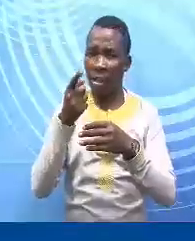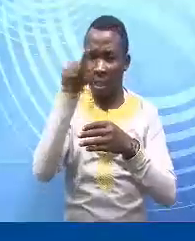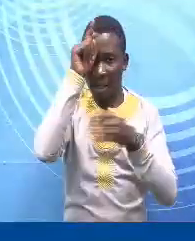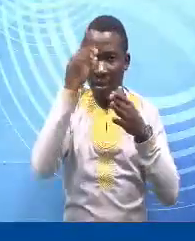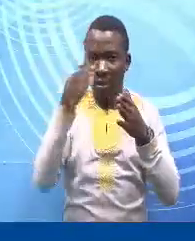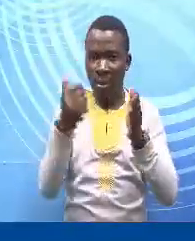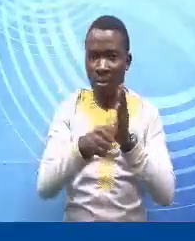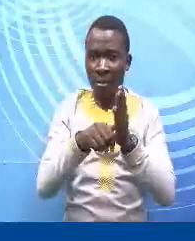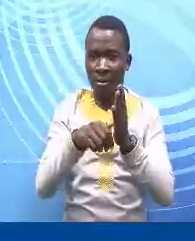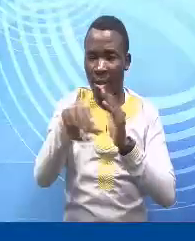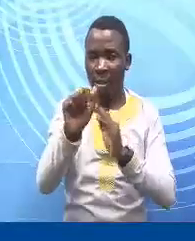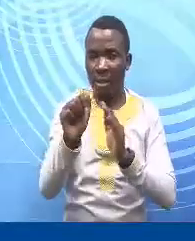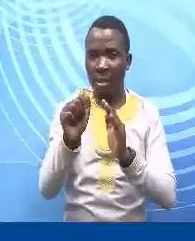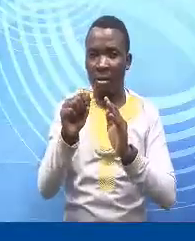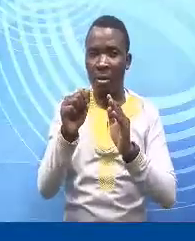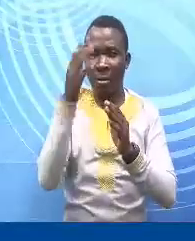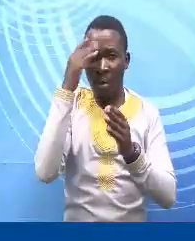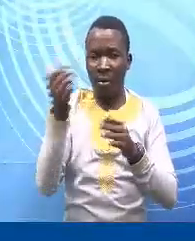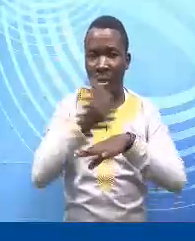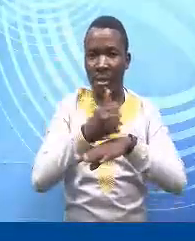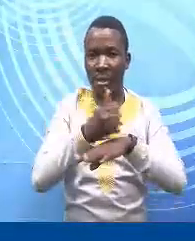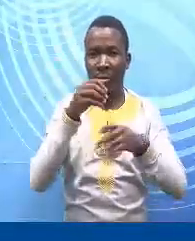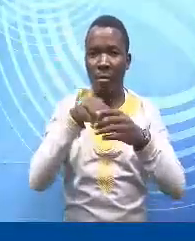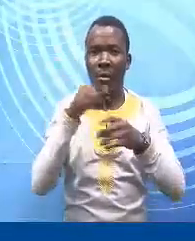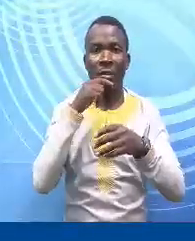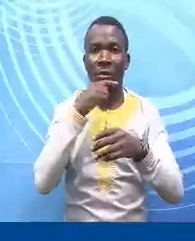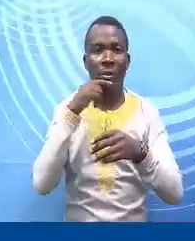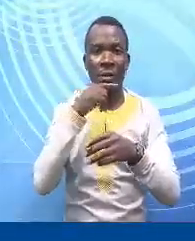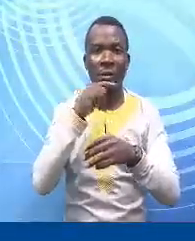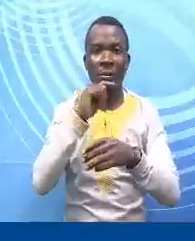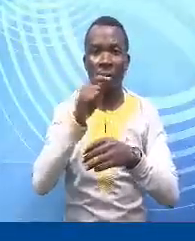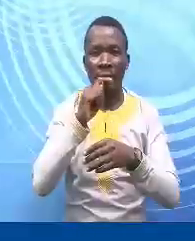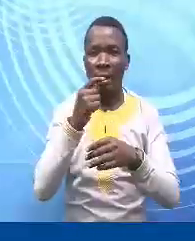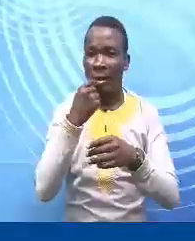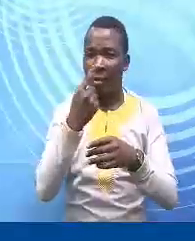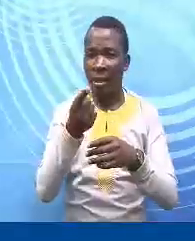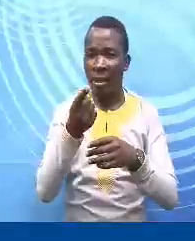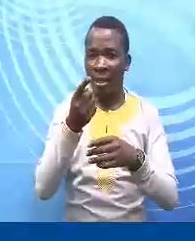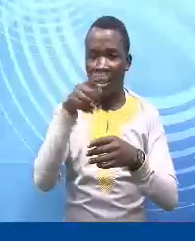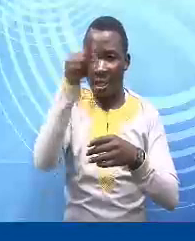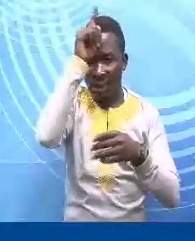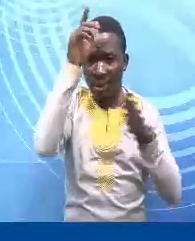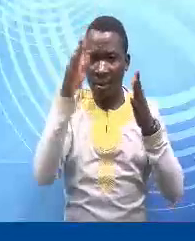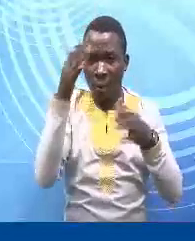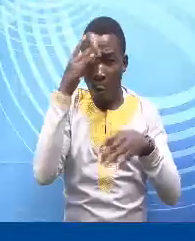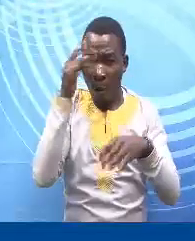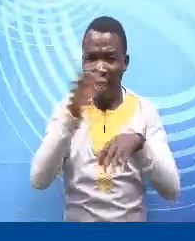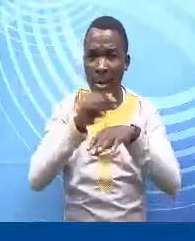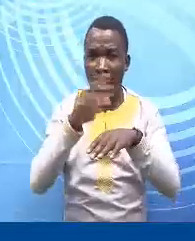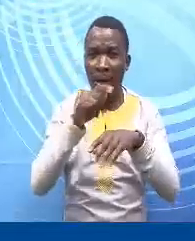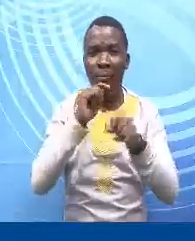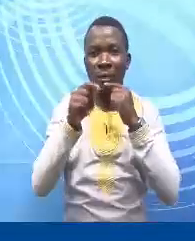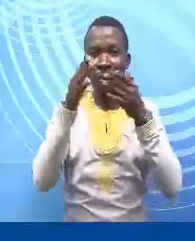cyabo bakigejeje mu itangazamakuru. Ariko rero abaturage nabo bitabaje se wowe nibitabaza ubuyobozi